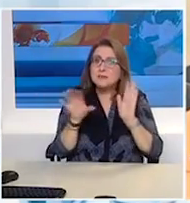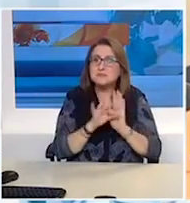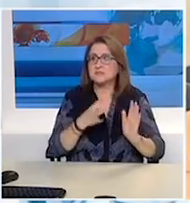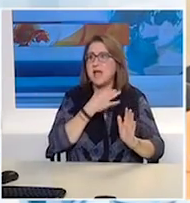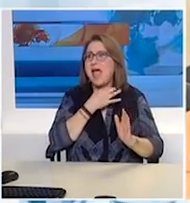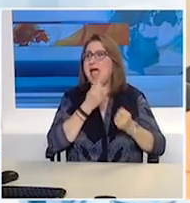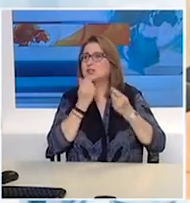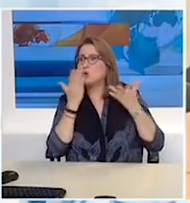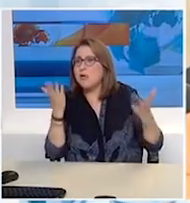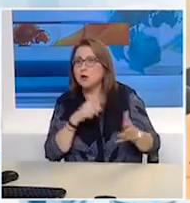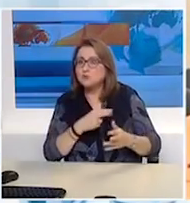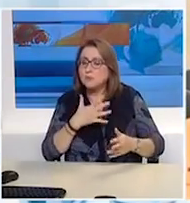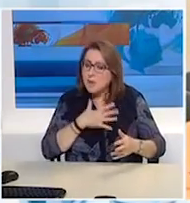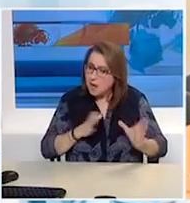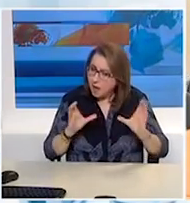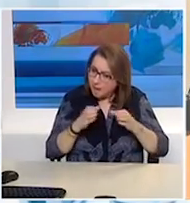ΕΣΥ?